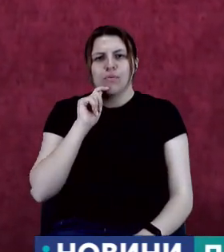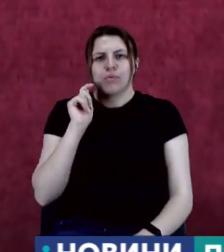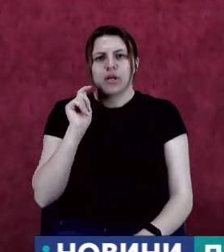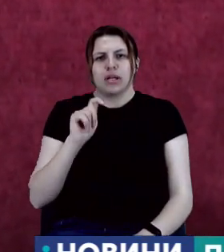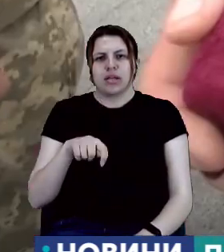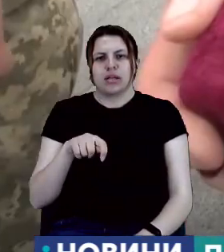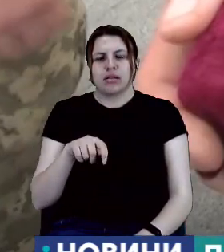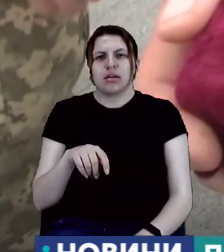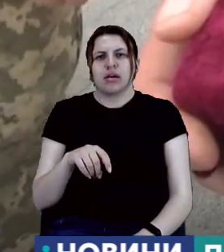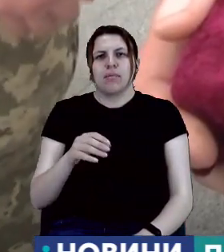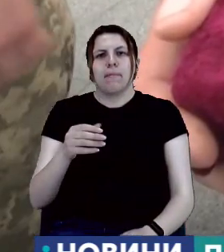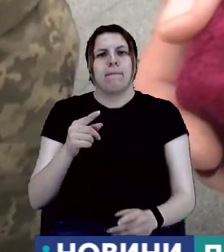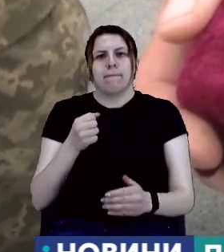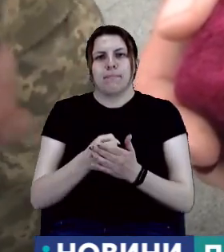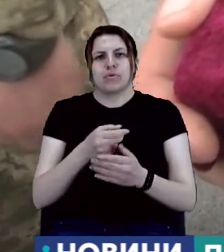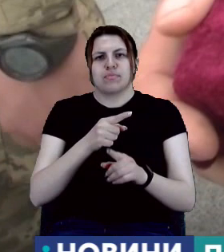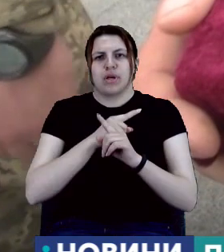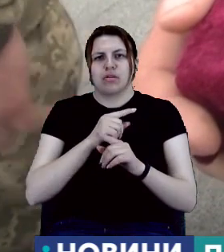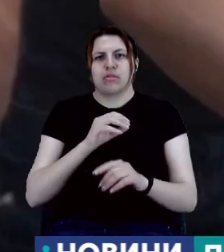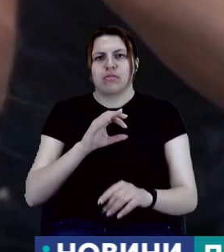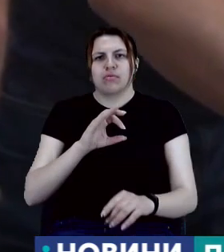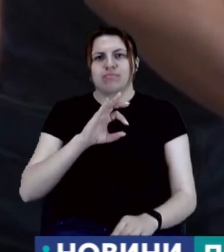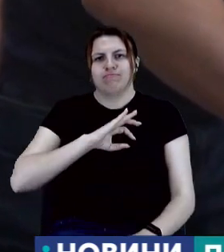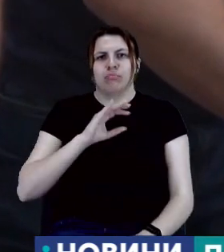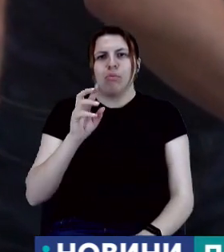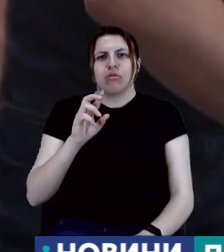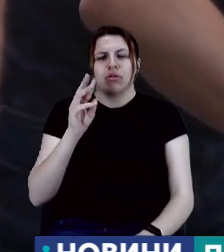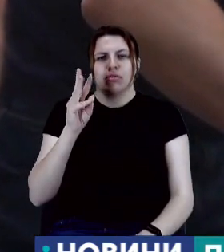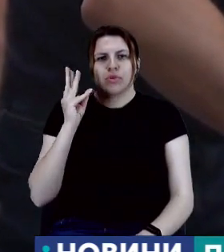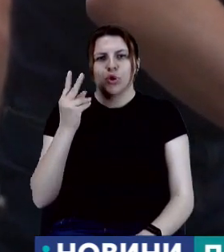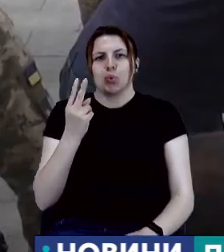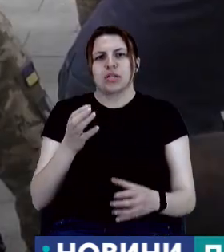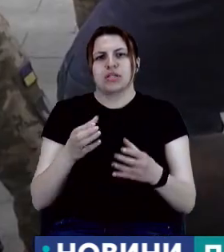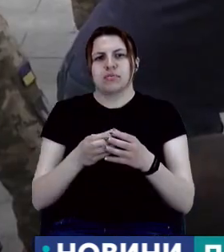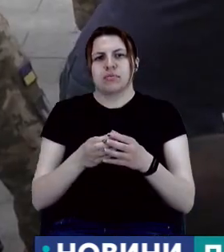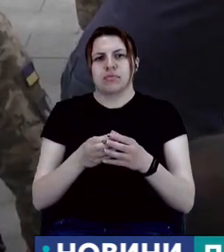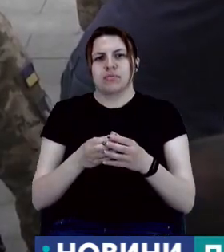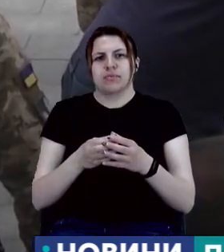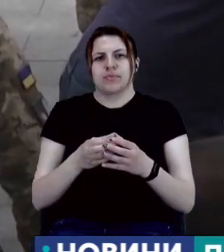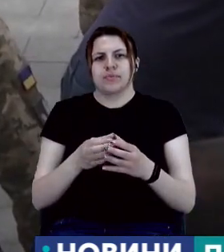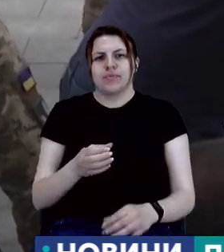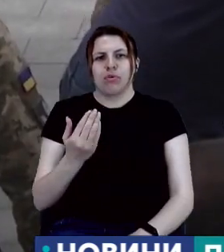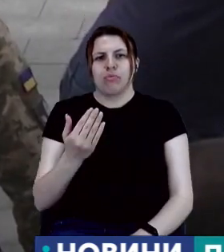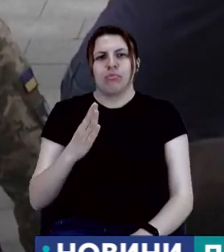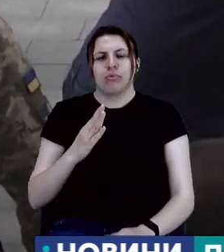орденом Богдана Хмельницького 2-го ступеню. Йому було 38 років.